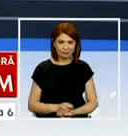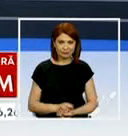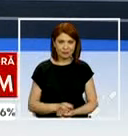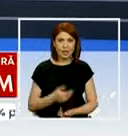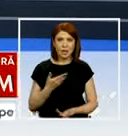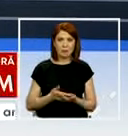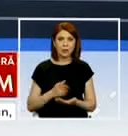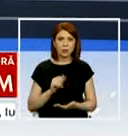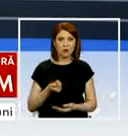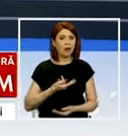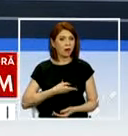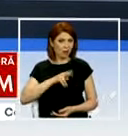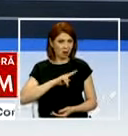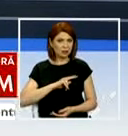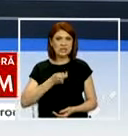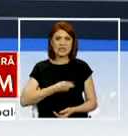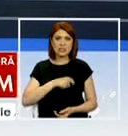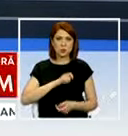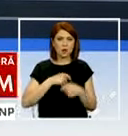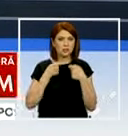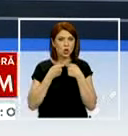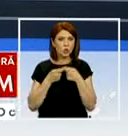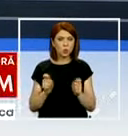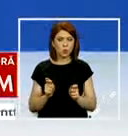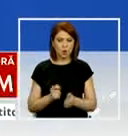pentru că ne garantează siguranța tuturor.